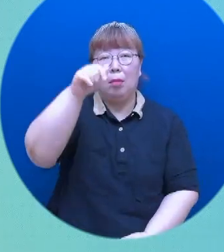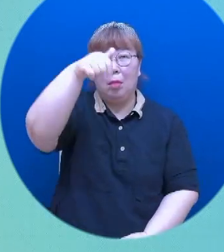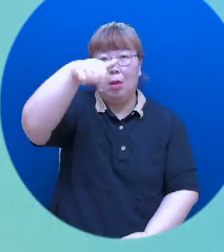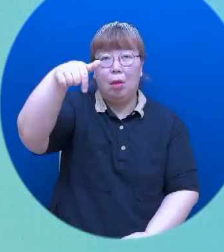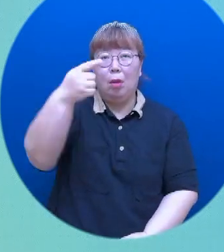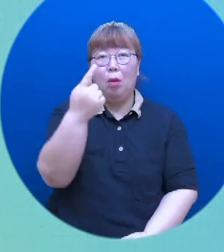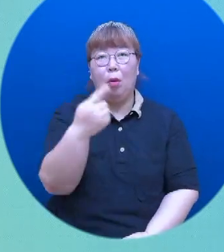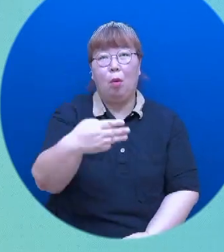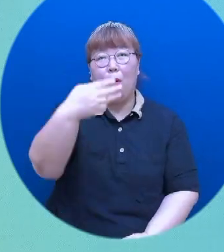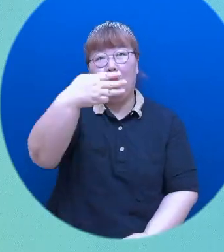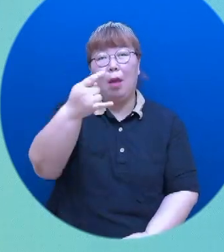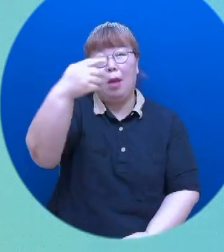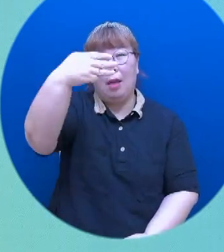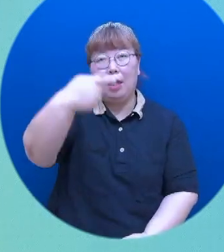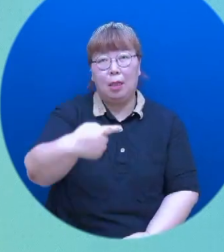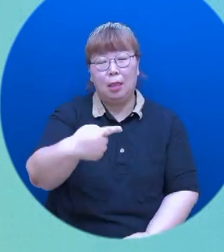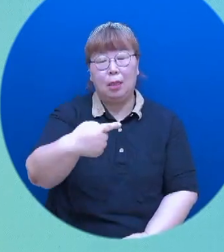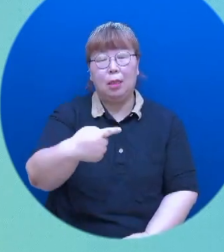브리꼴레르라고 한다.